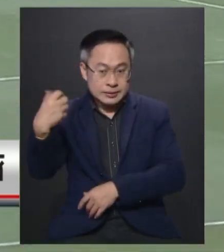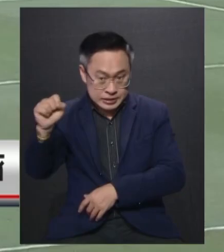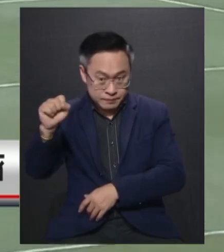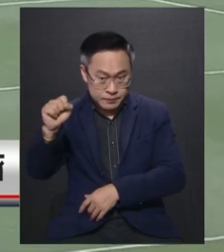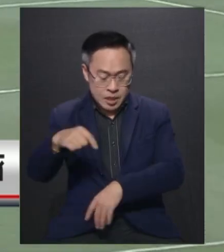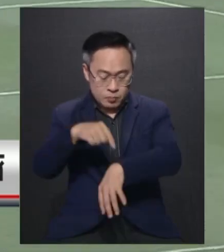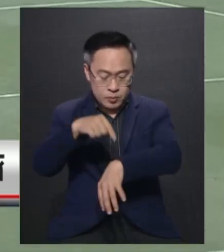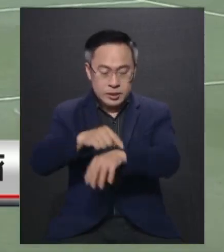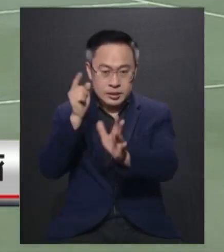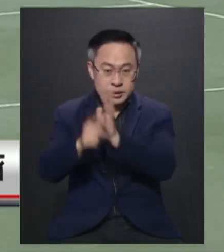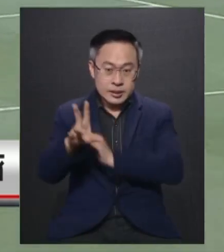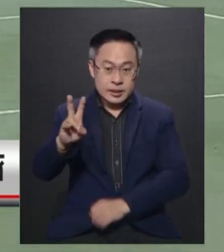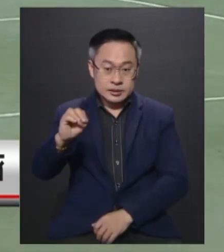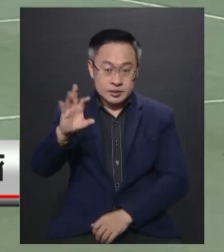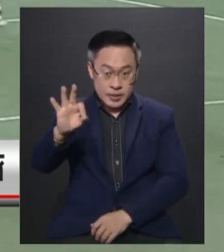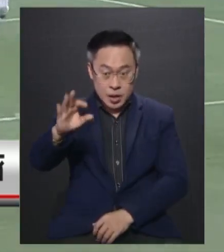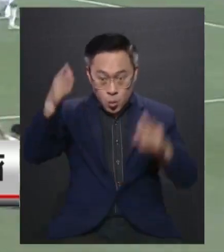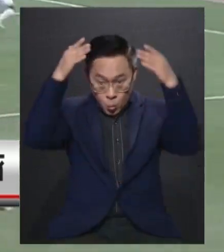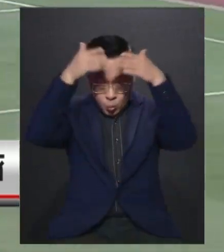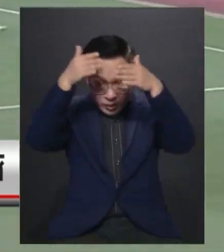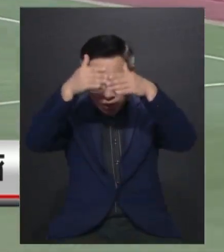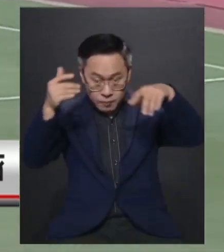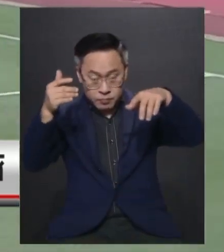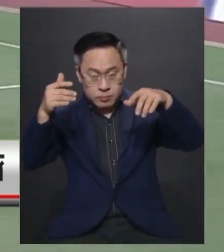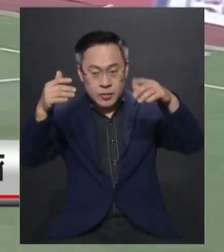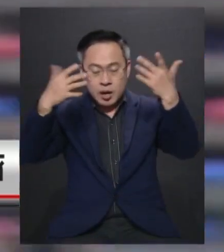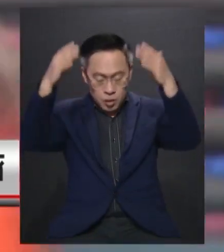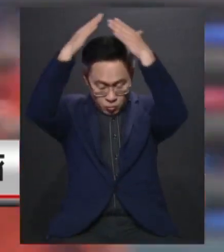จากนั้นนาทีที่79ค่ะเป็นเวียดนามมาตี